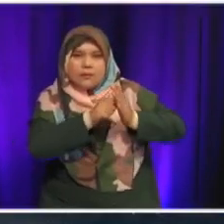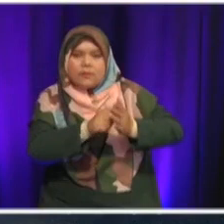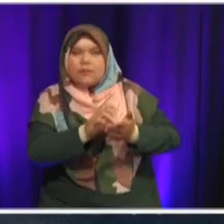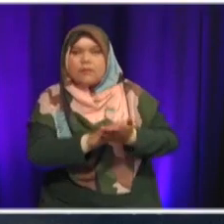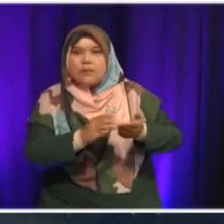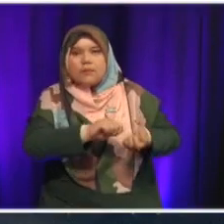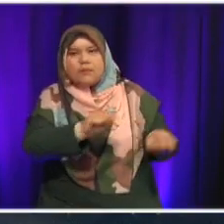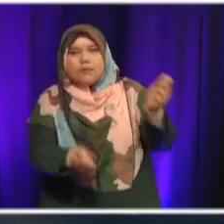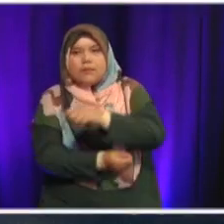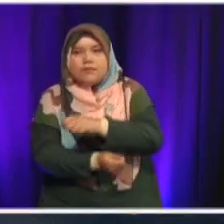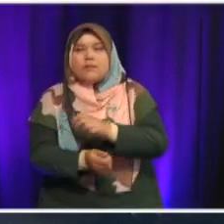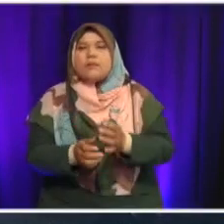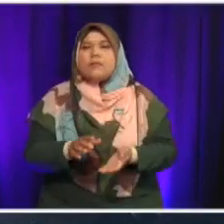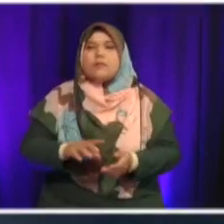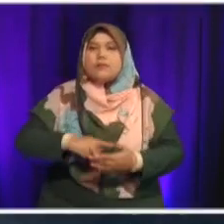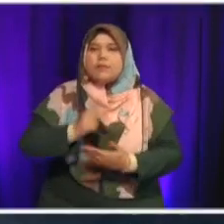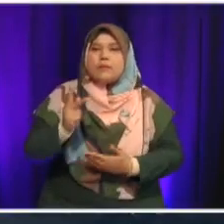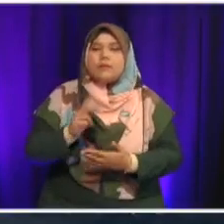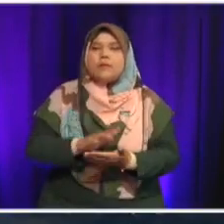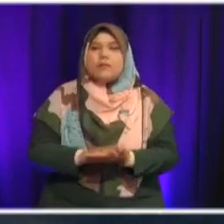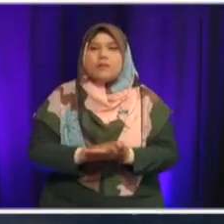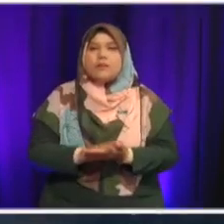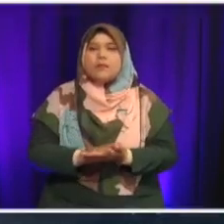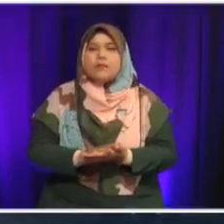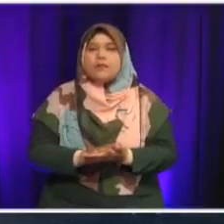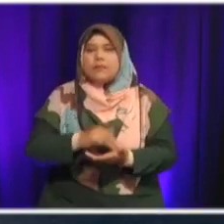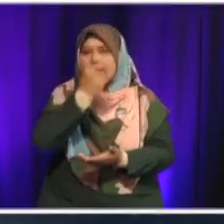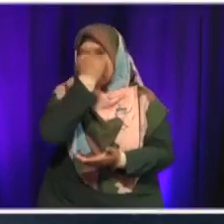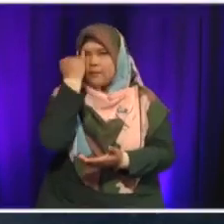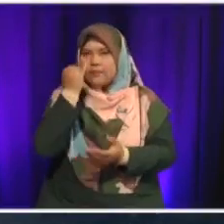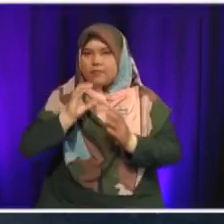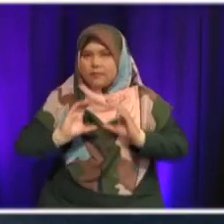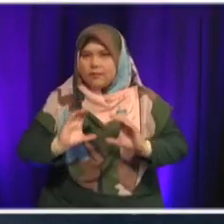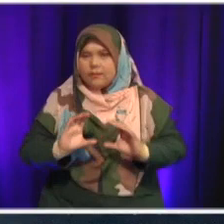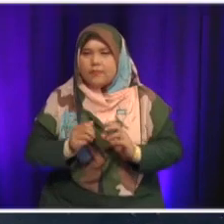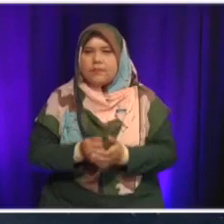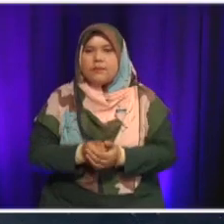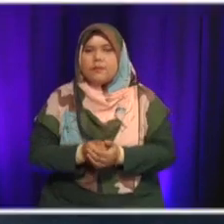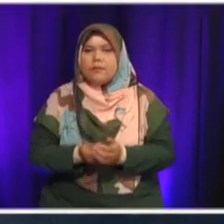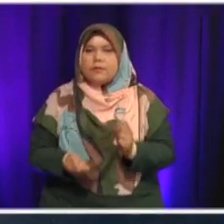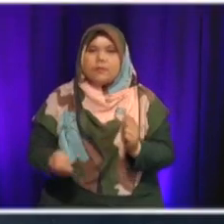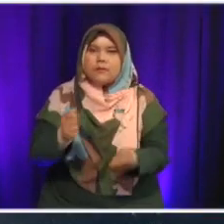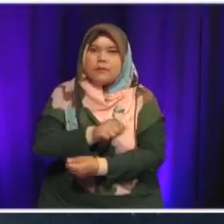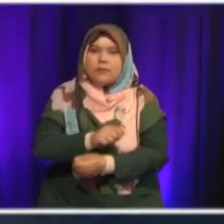keluarkan dulu jadi dengan lafaz Bismillahirrahmanirrahim